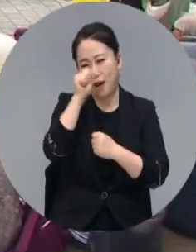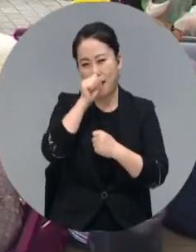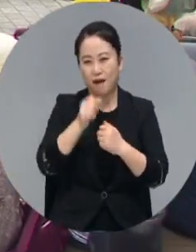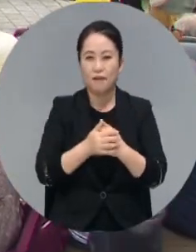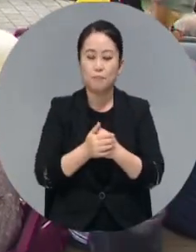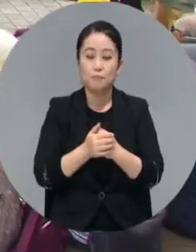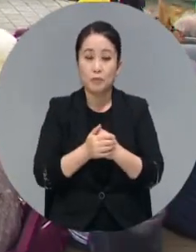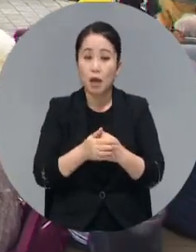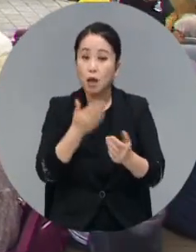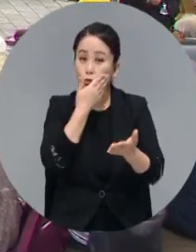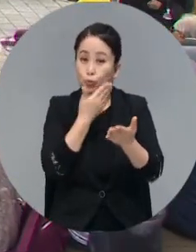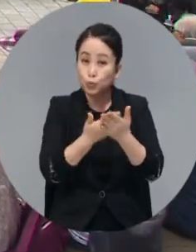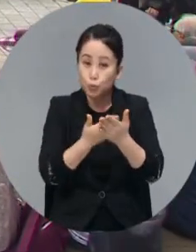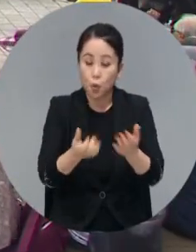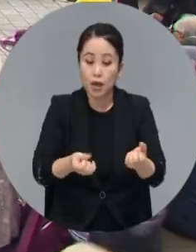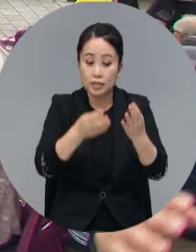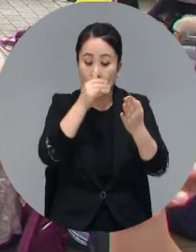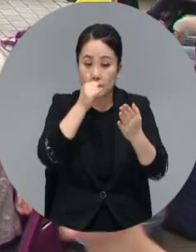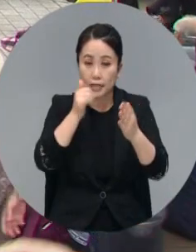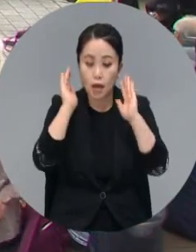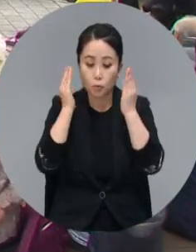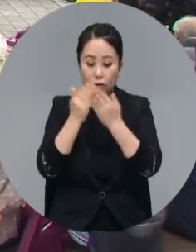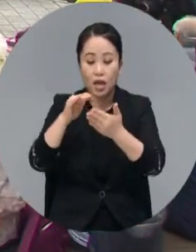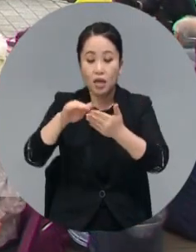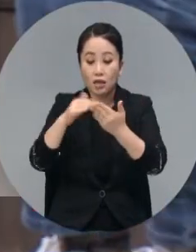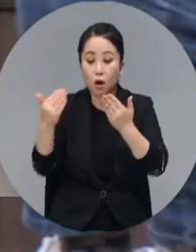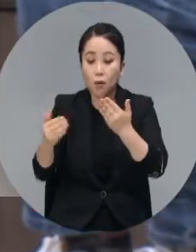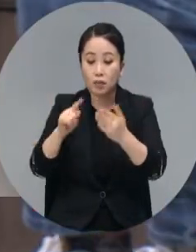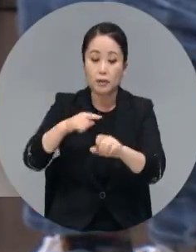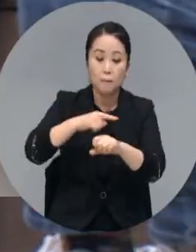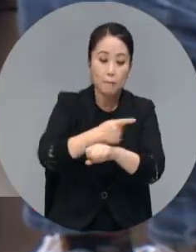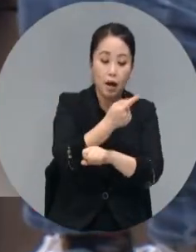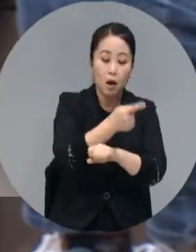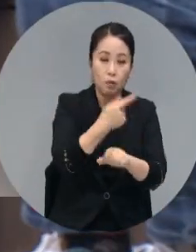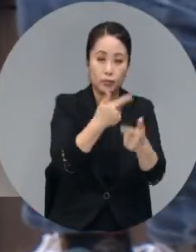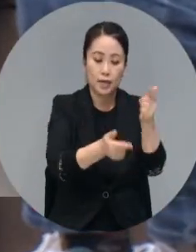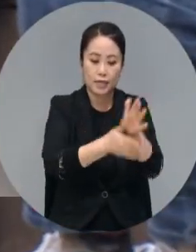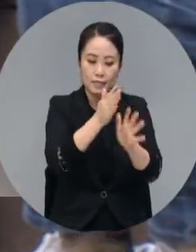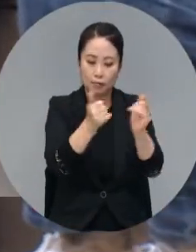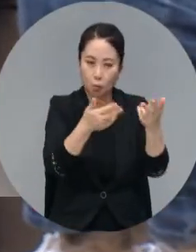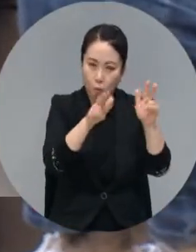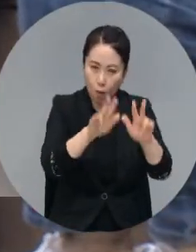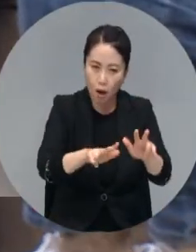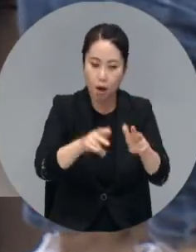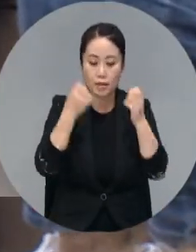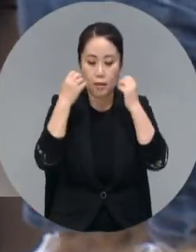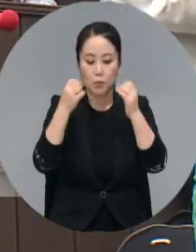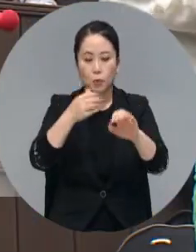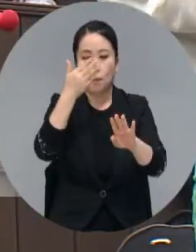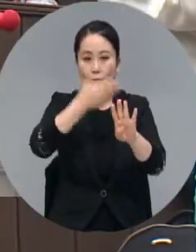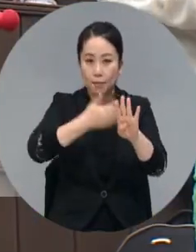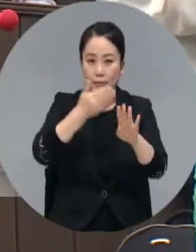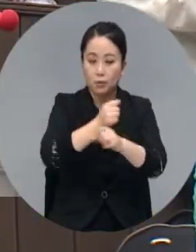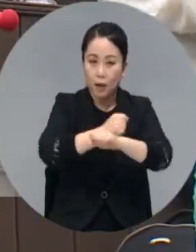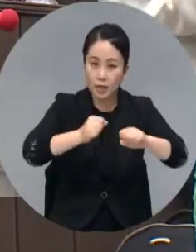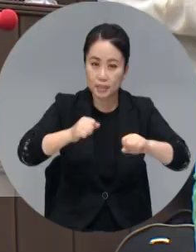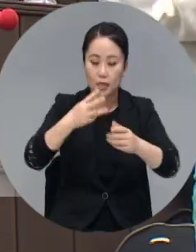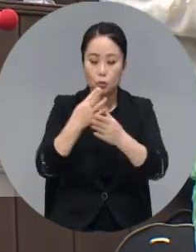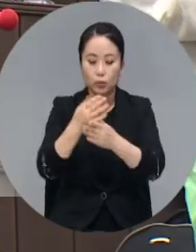영화제 주요 행사들이 열리는 해운대 영화의 전당을 벗어나 부산시민공원과 남포동 비프광장, 동네